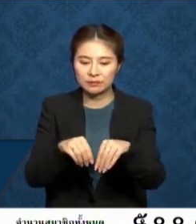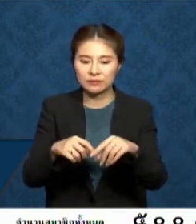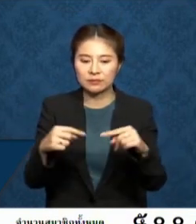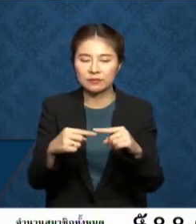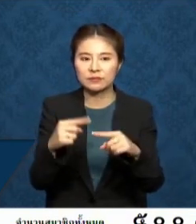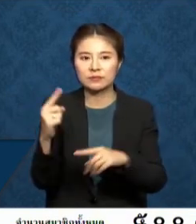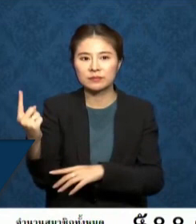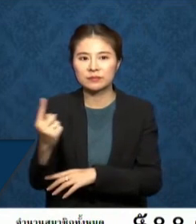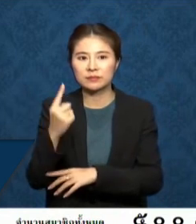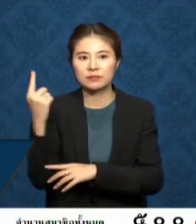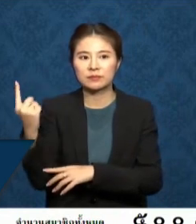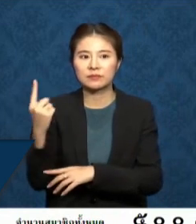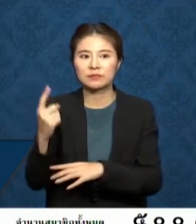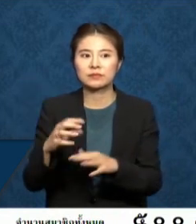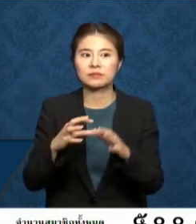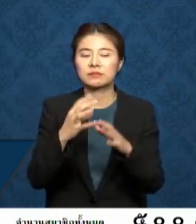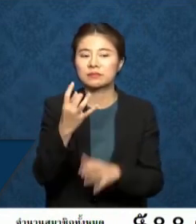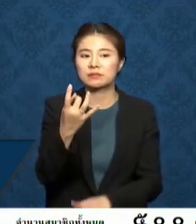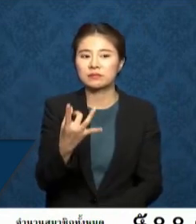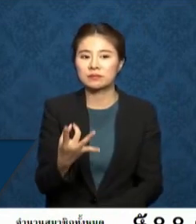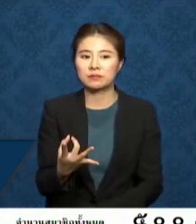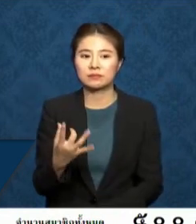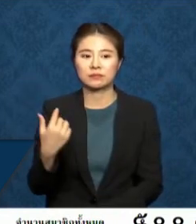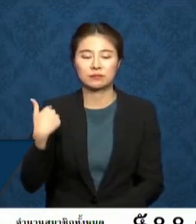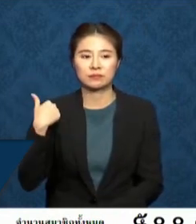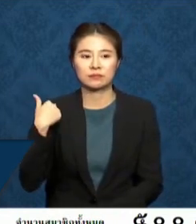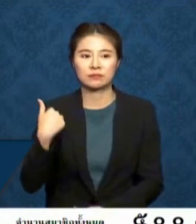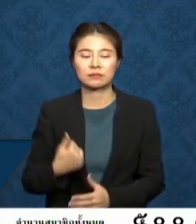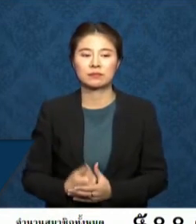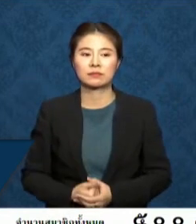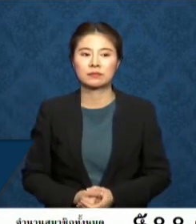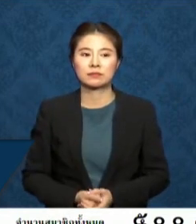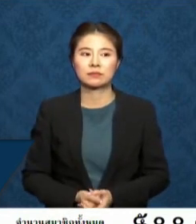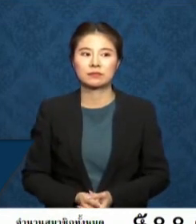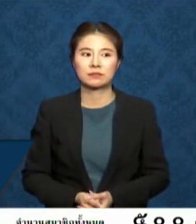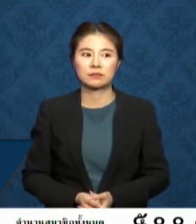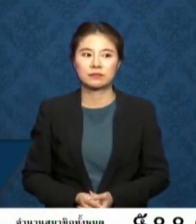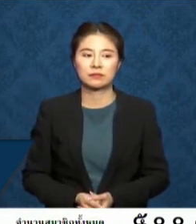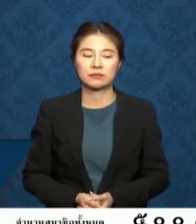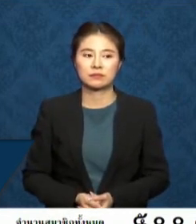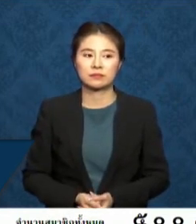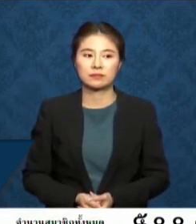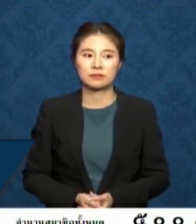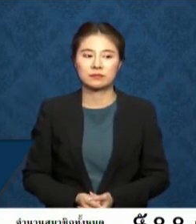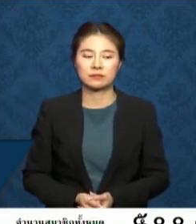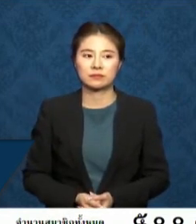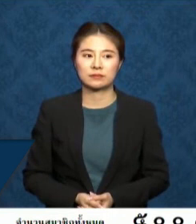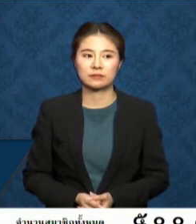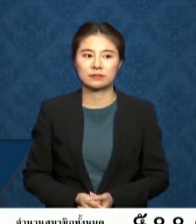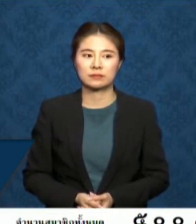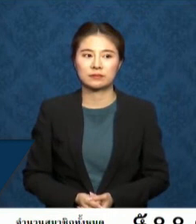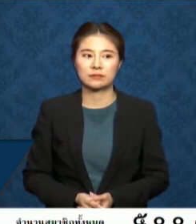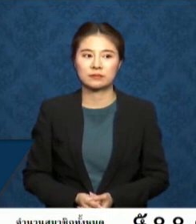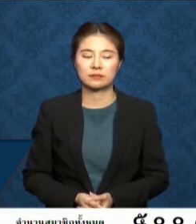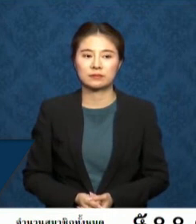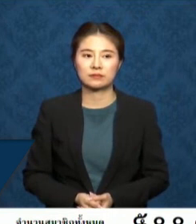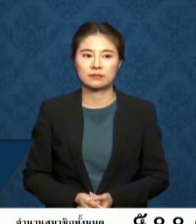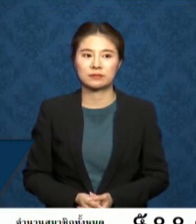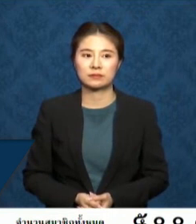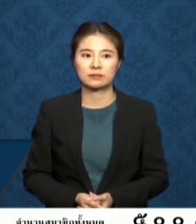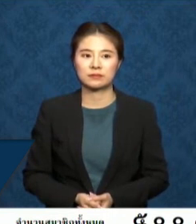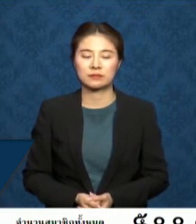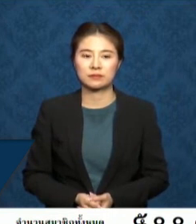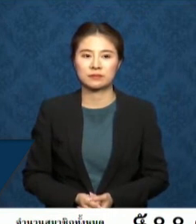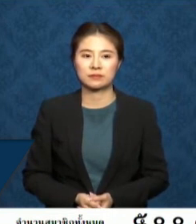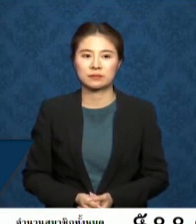ใกล้เคียงนั้นมีที่เที่ยวอย่างไรนะครับสไลด์ถัดไปได้ครับทีนี้ครับในการประชุม